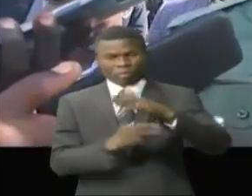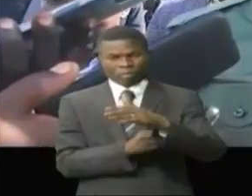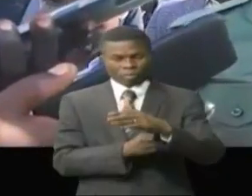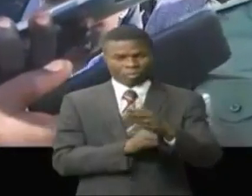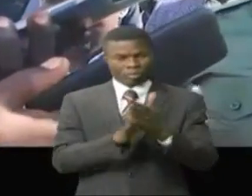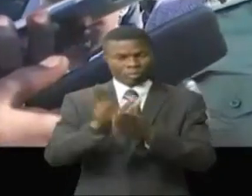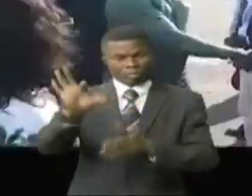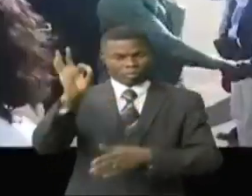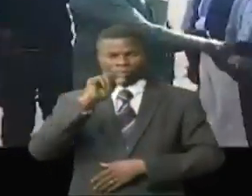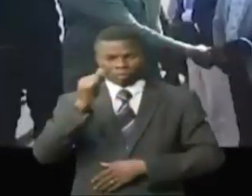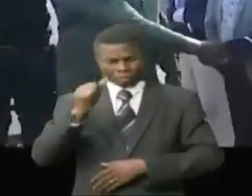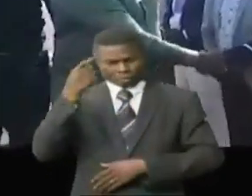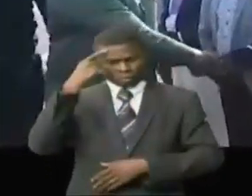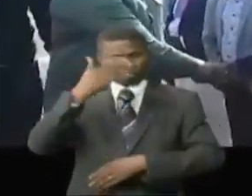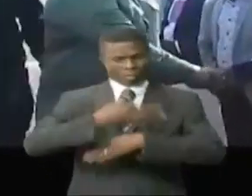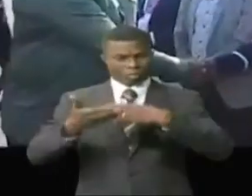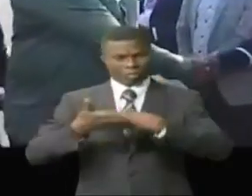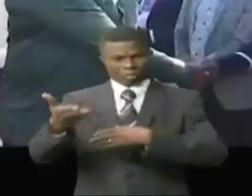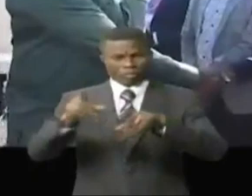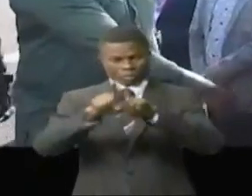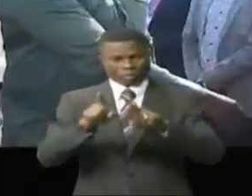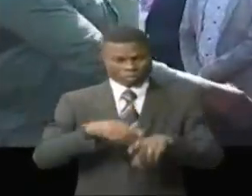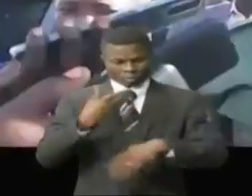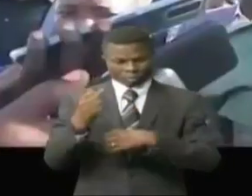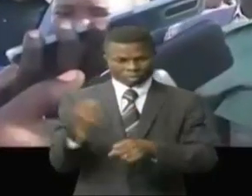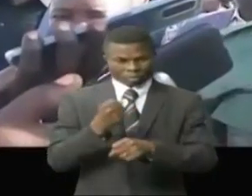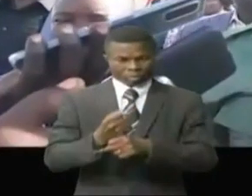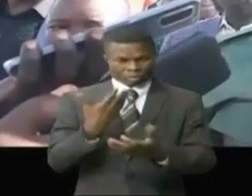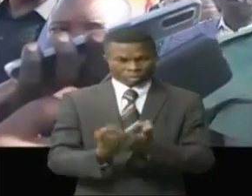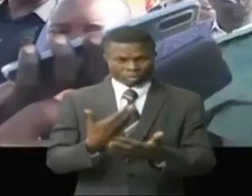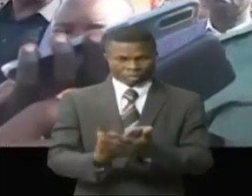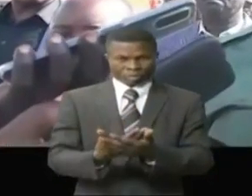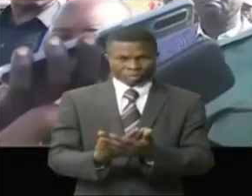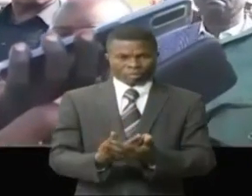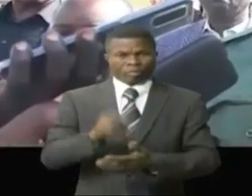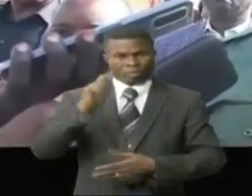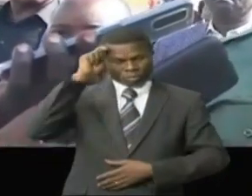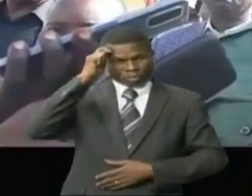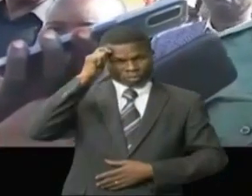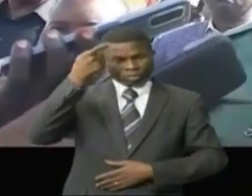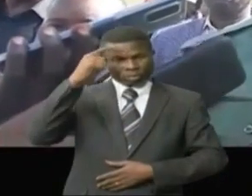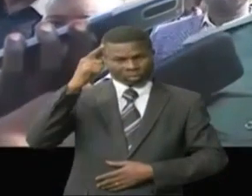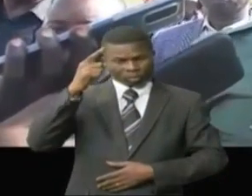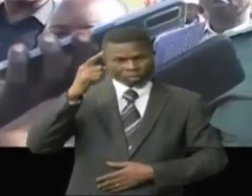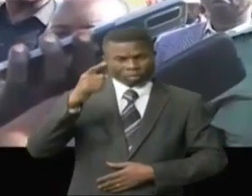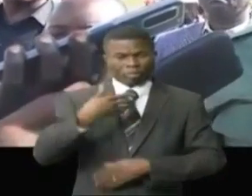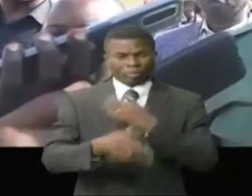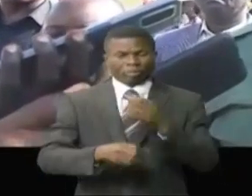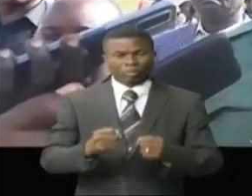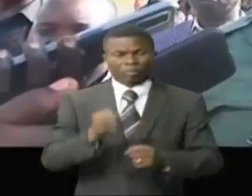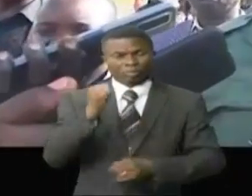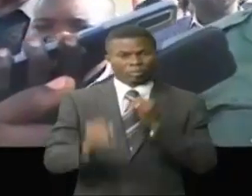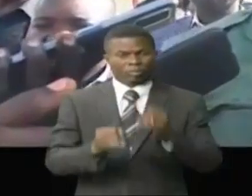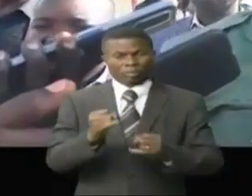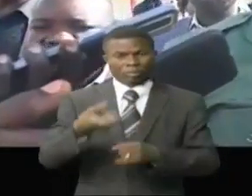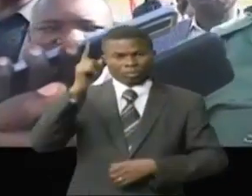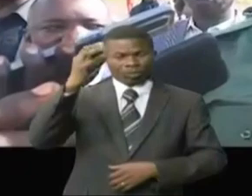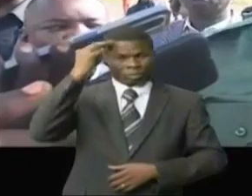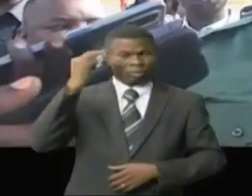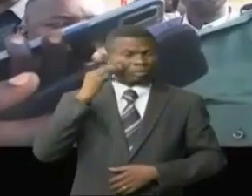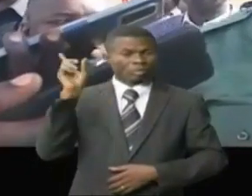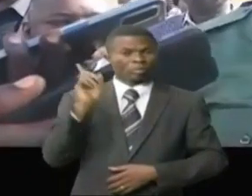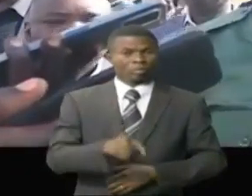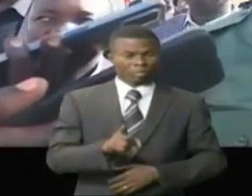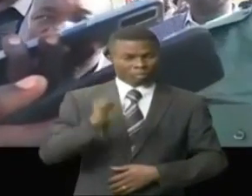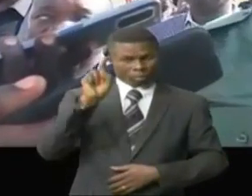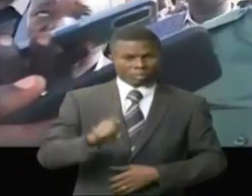ces réflexions, mais aussi accélérer. C'est ainsi que je suis venu, non seulement pour faire en sorte que si jamais le Premier ministre venait,